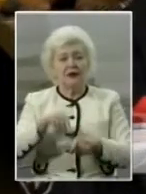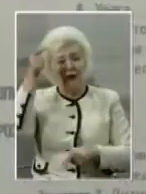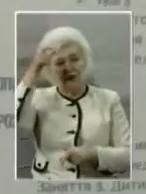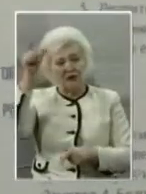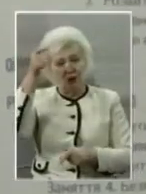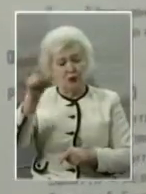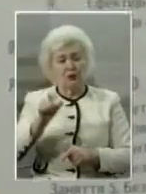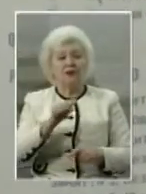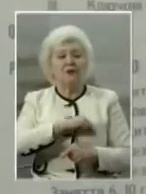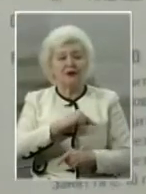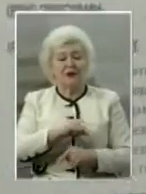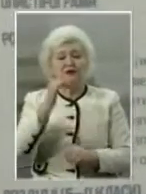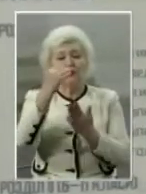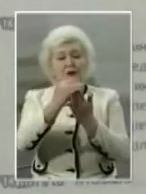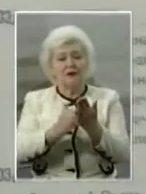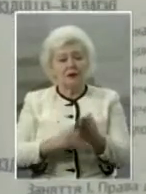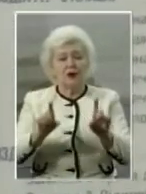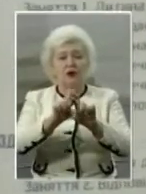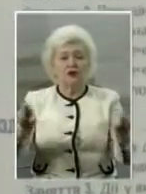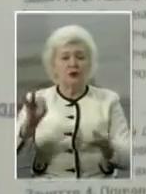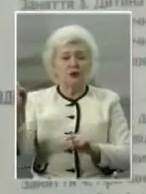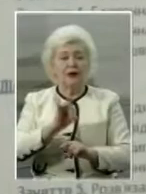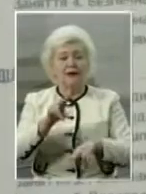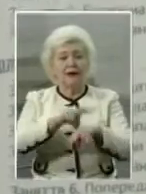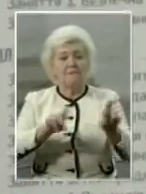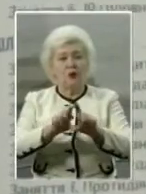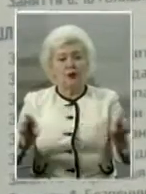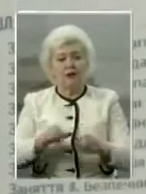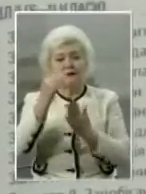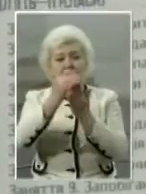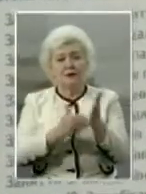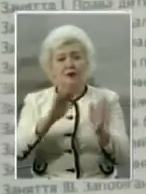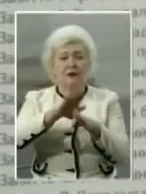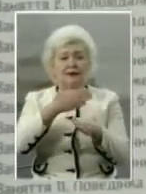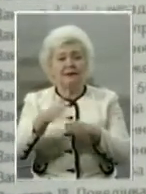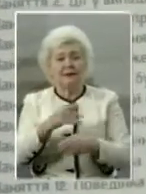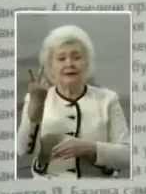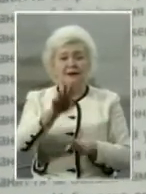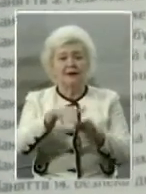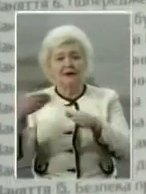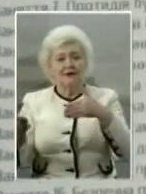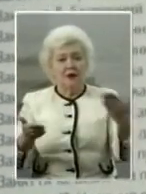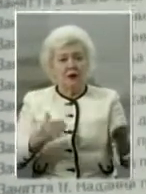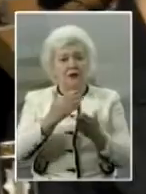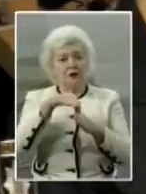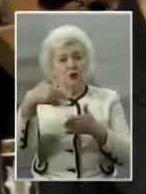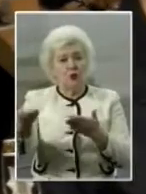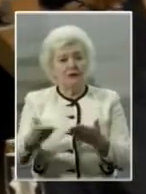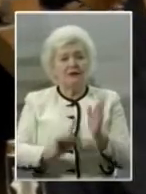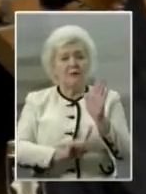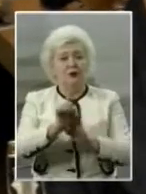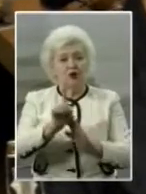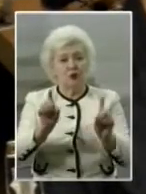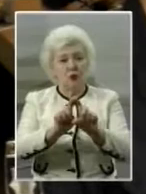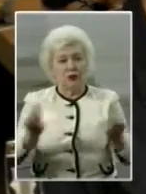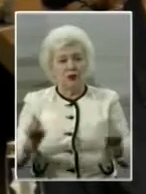Розі. Працюємо за програмою «Школа і поліція». Програма ділиться на два розділи. Перший розділ – це початкова